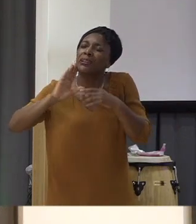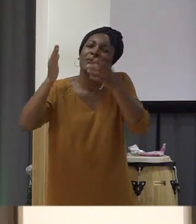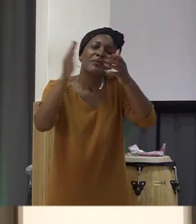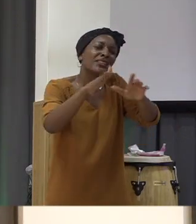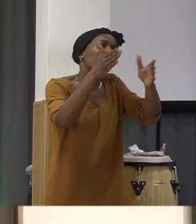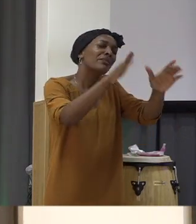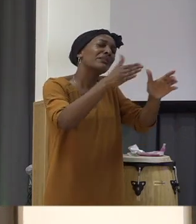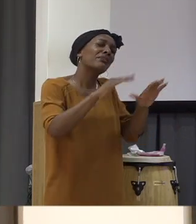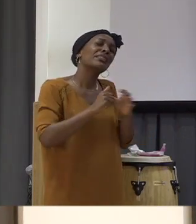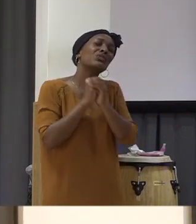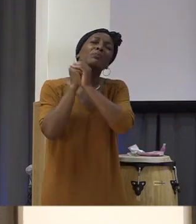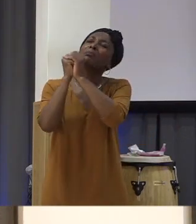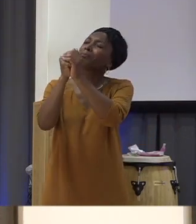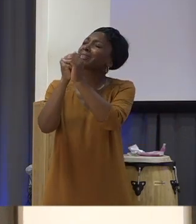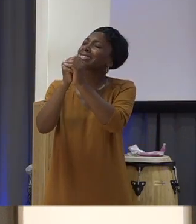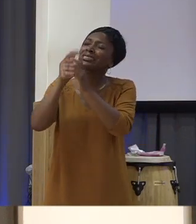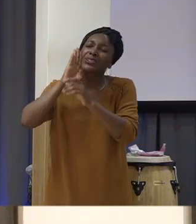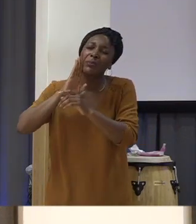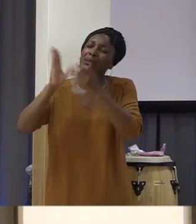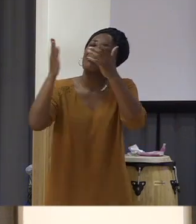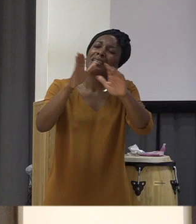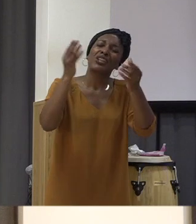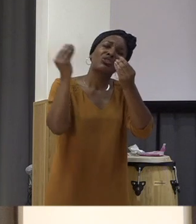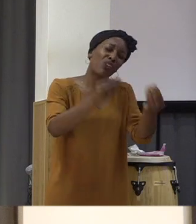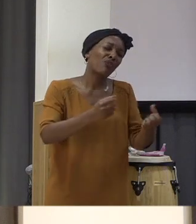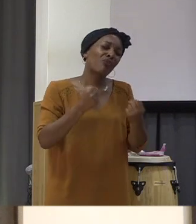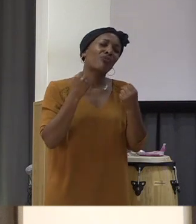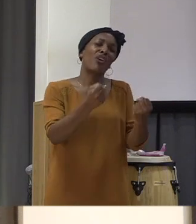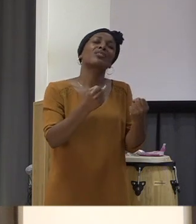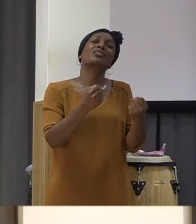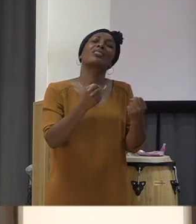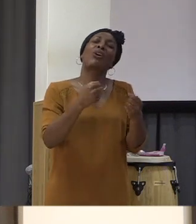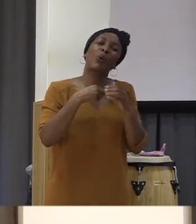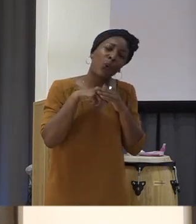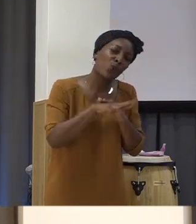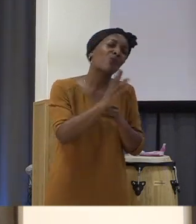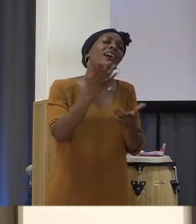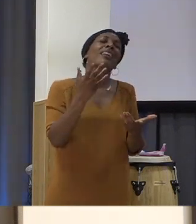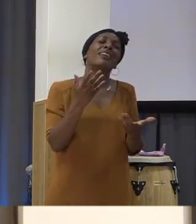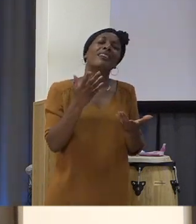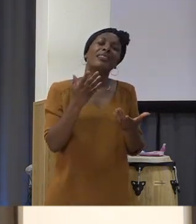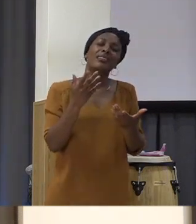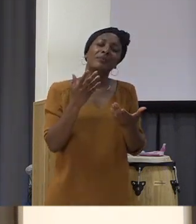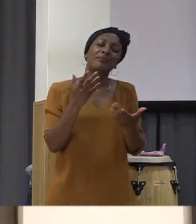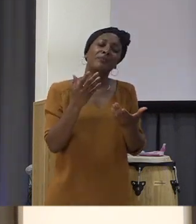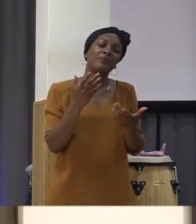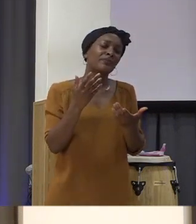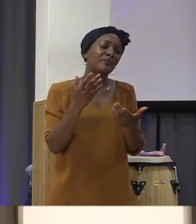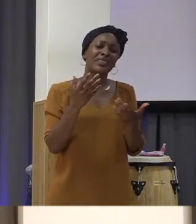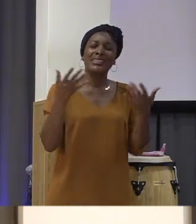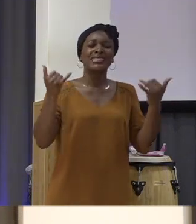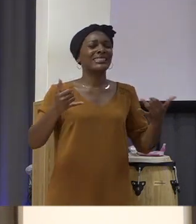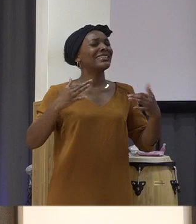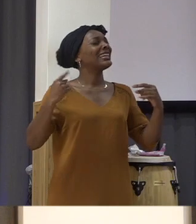Seigneur. Je te prie, mon Dieu, de faire ton œuvre, de les fortifier, de les renouveler et de bénir particulièrement cette Église,